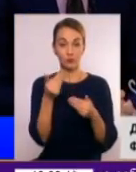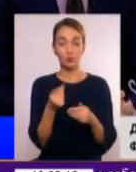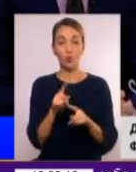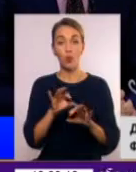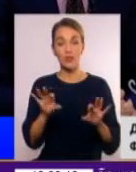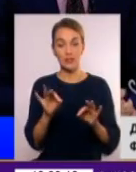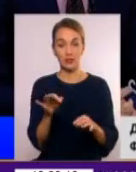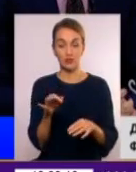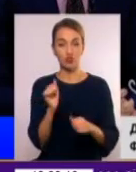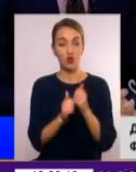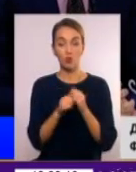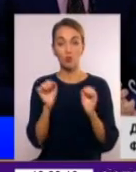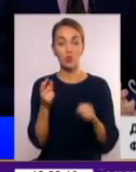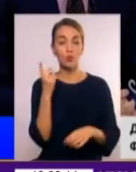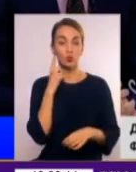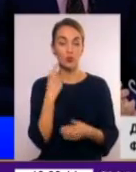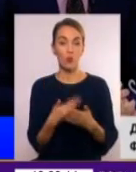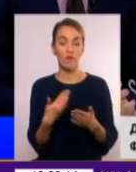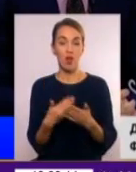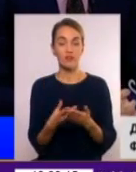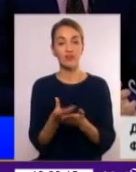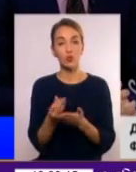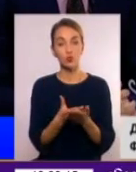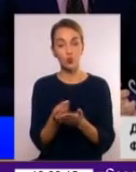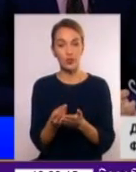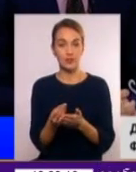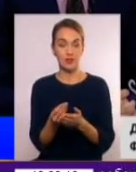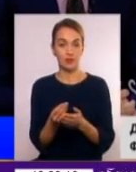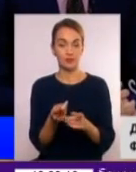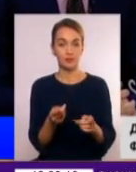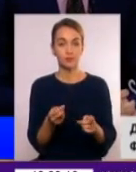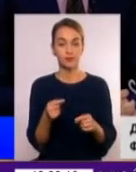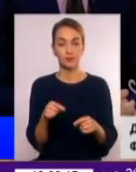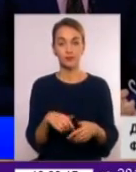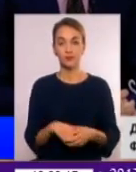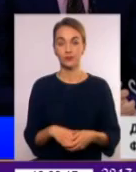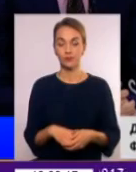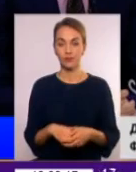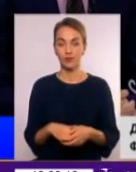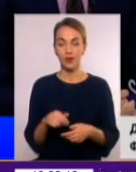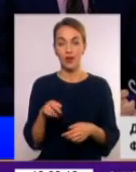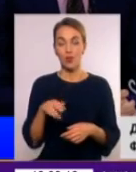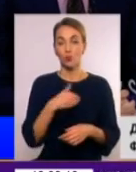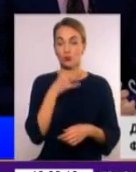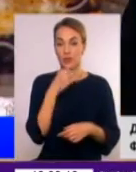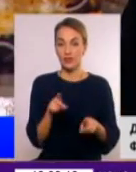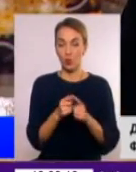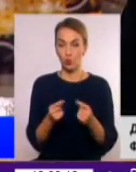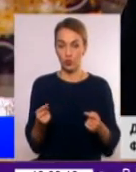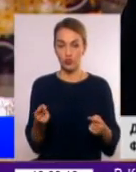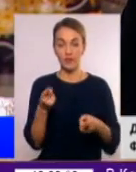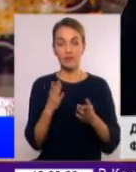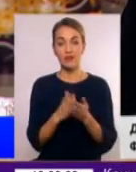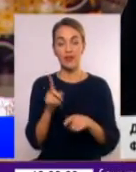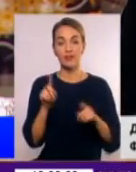пояснити, бо часто можна дійсно почути, мовляв, а ось фінансується, тому що тут нам треба. Я вам скажу ще таку річ, про яку ми мало говоримо. Насправді є